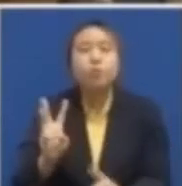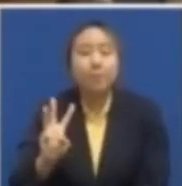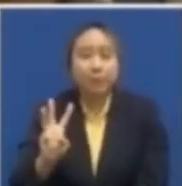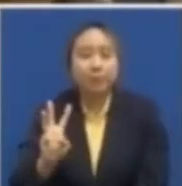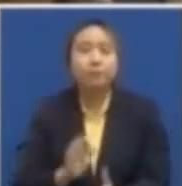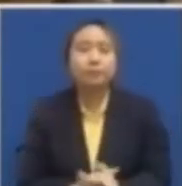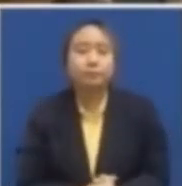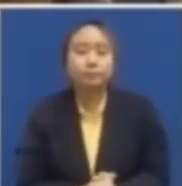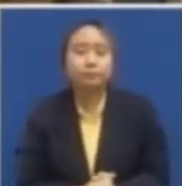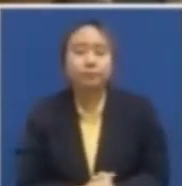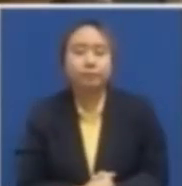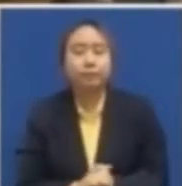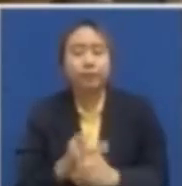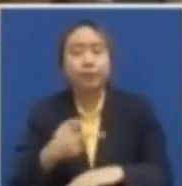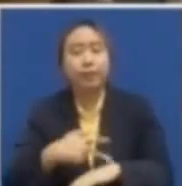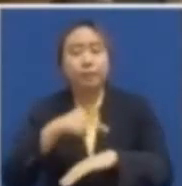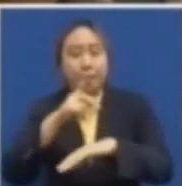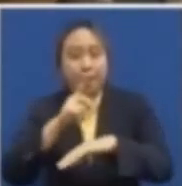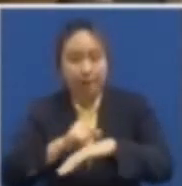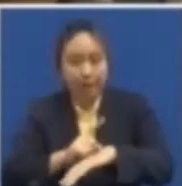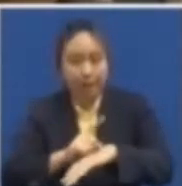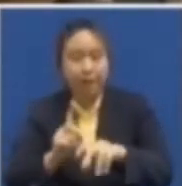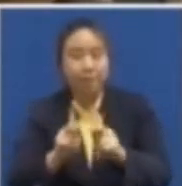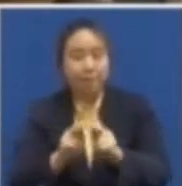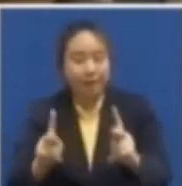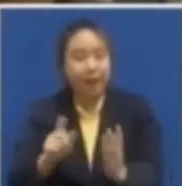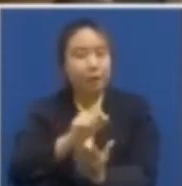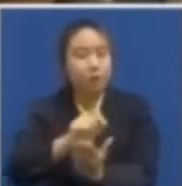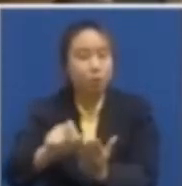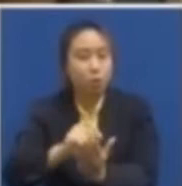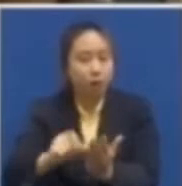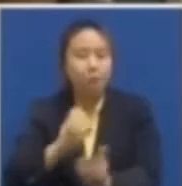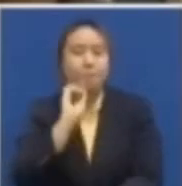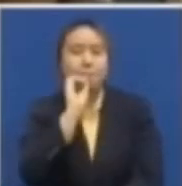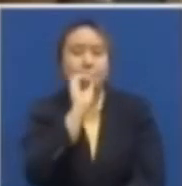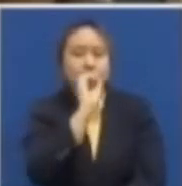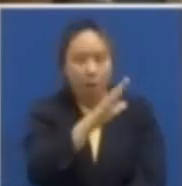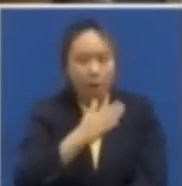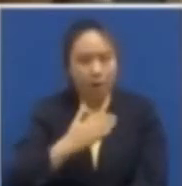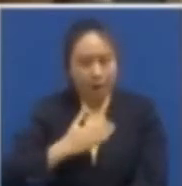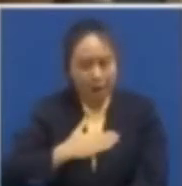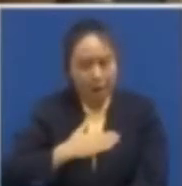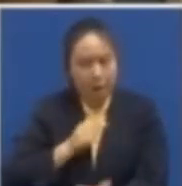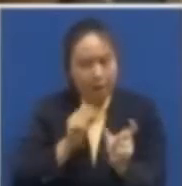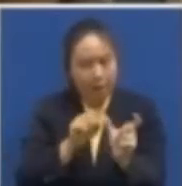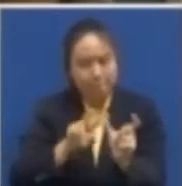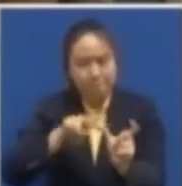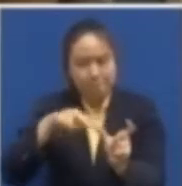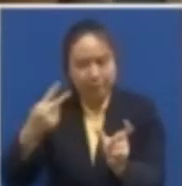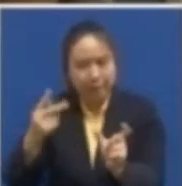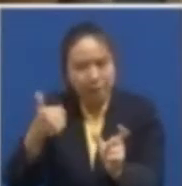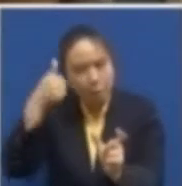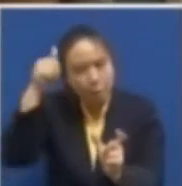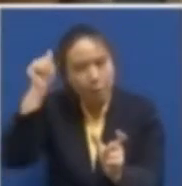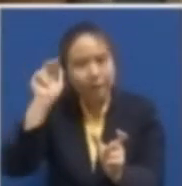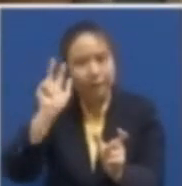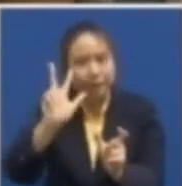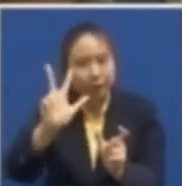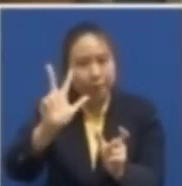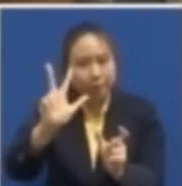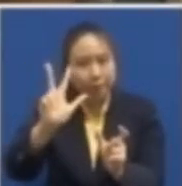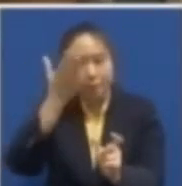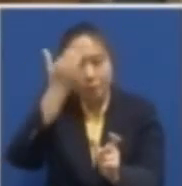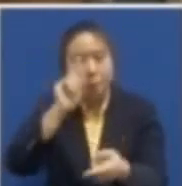านคณะกรรมการยกร่างก็เสนอว่าเราสามารถที่จะแปรยติได้ภายใน3วันนะครับเพราะว่าเพื่อนส